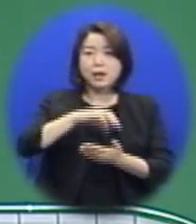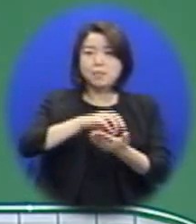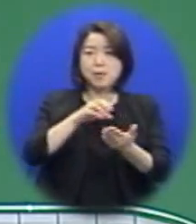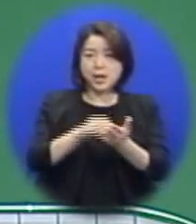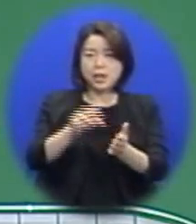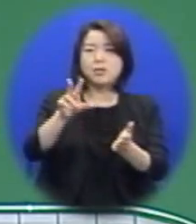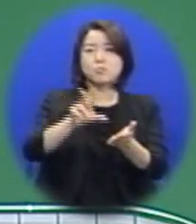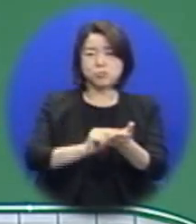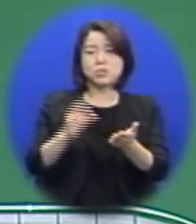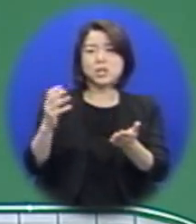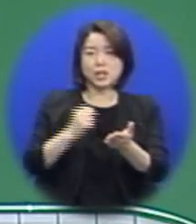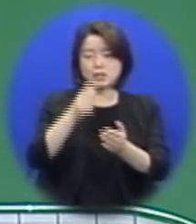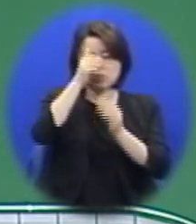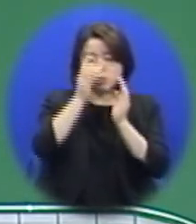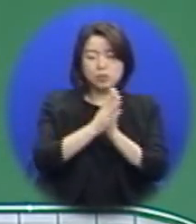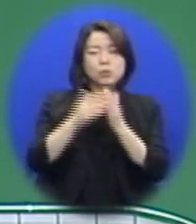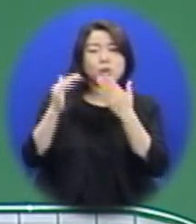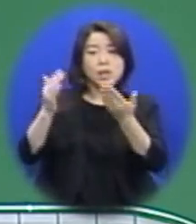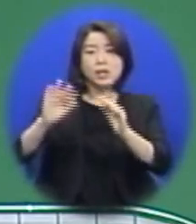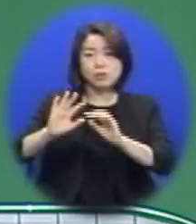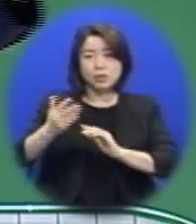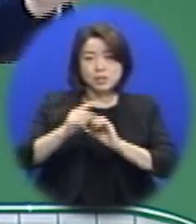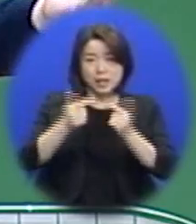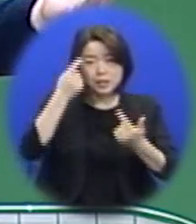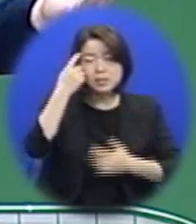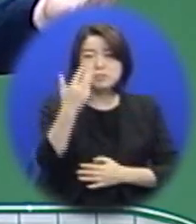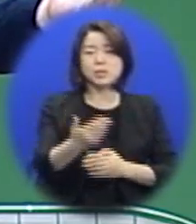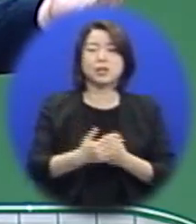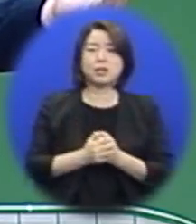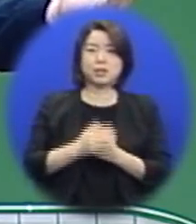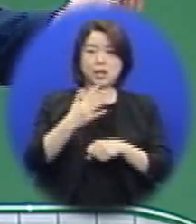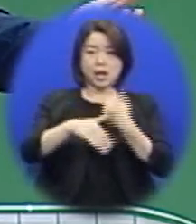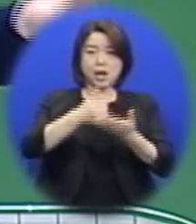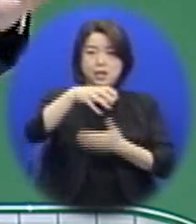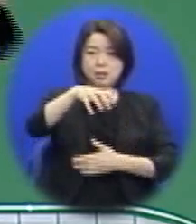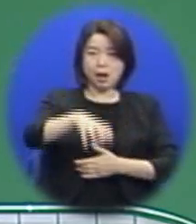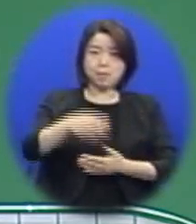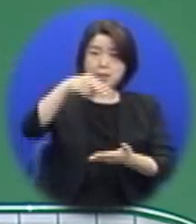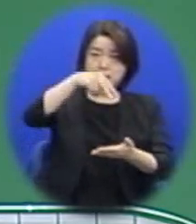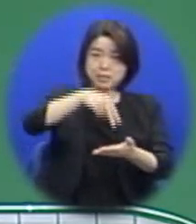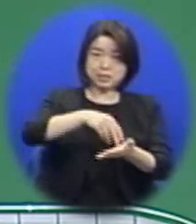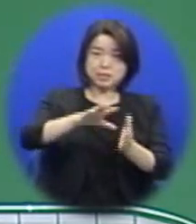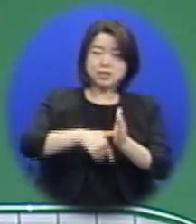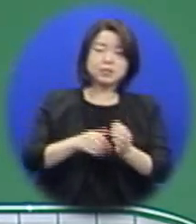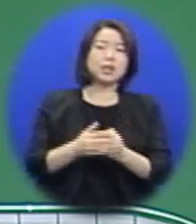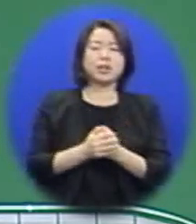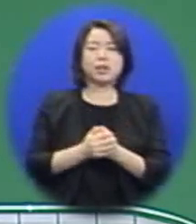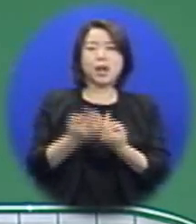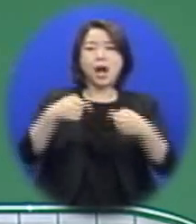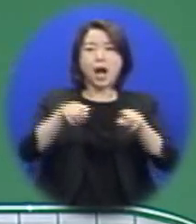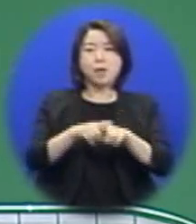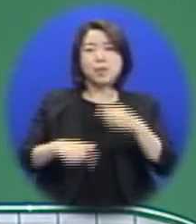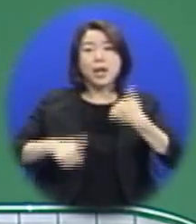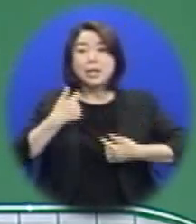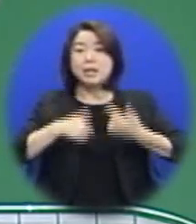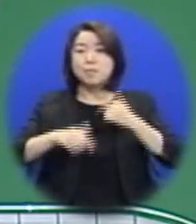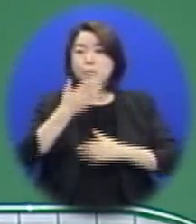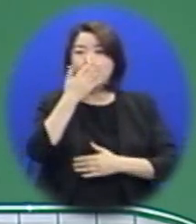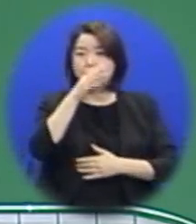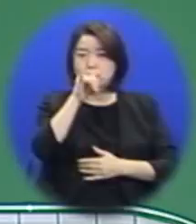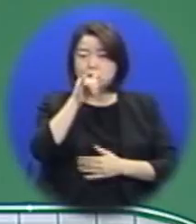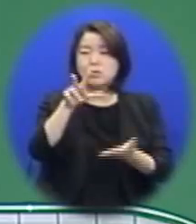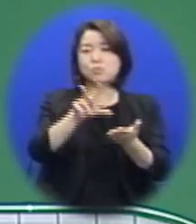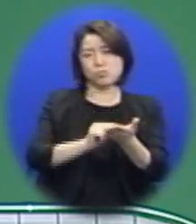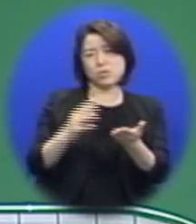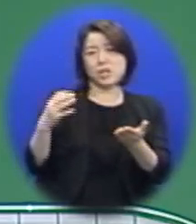문제로 기도해야 되지 않겠습니까? 하나님 앞에 섰을 때 그때 하나님 앞에서도 함께 기뻐할 수 있는 이런